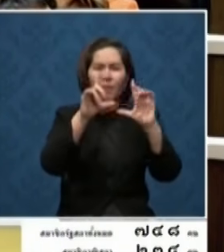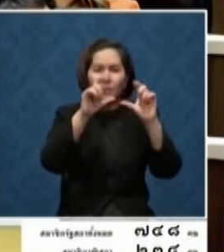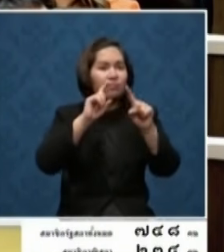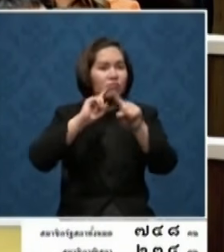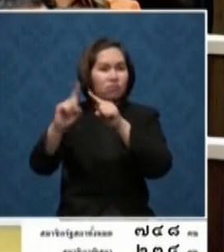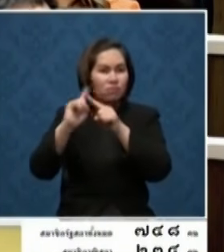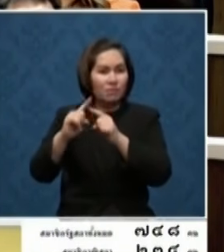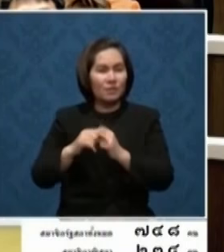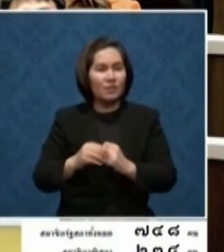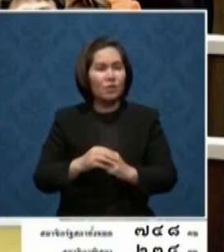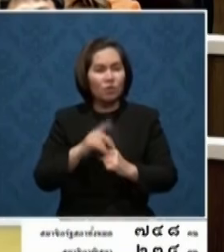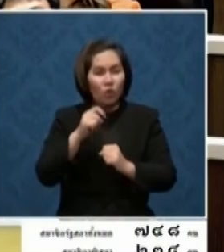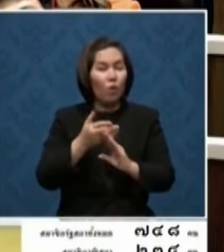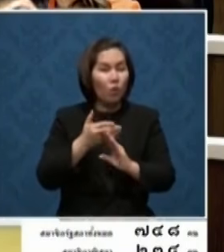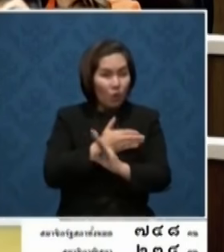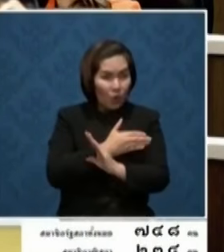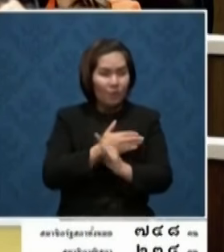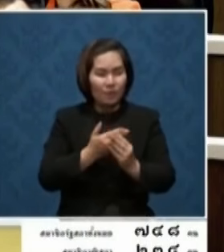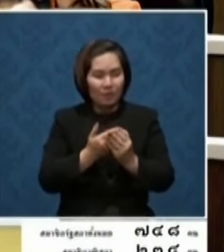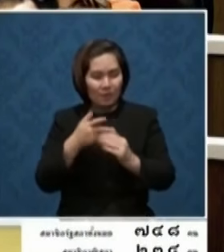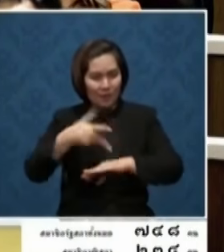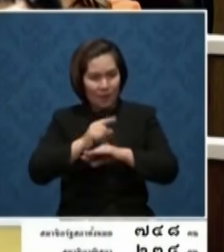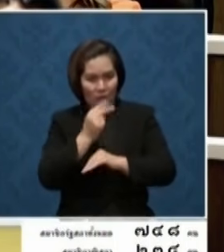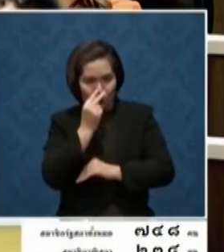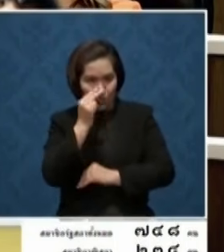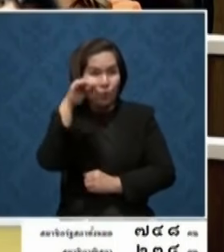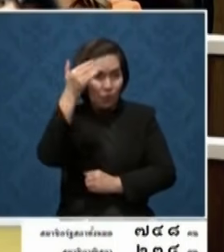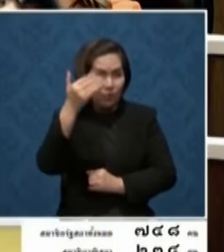ข้อบังคับการประชุมรัฐสภาเพราะฉะนั้นคุณมัวแต่เถีย